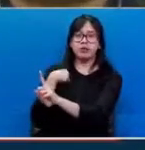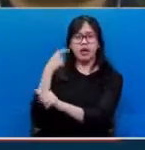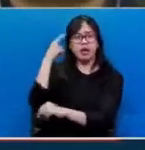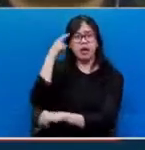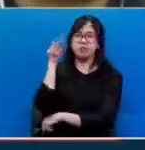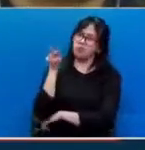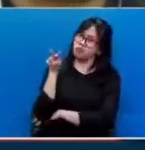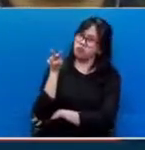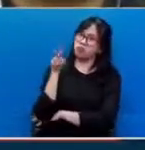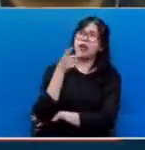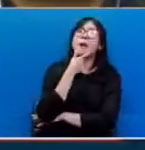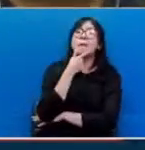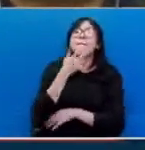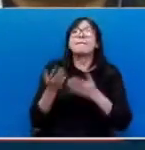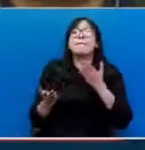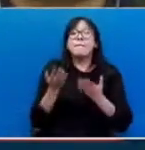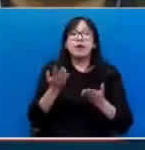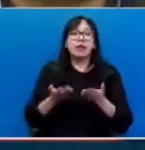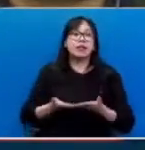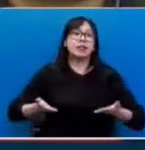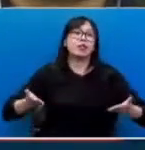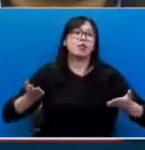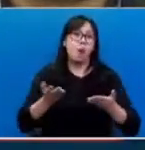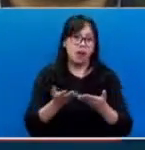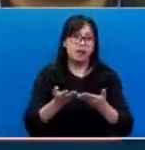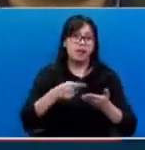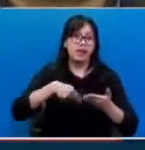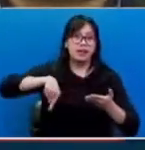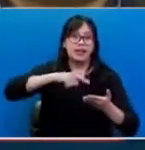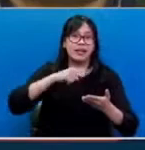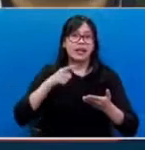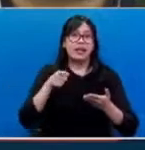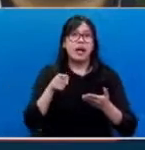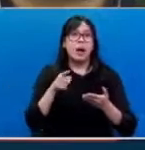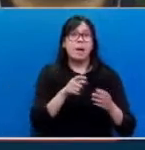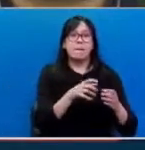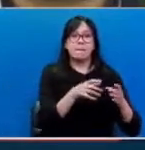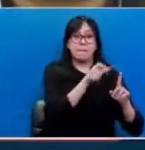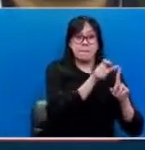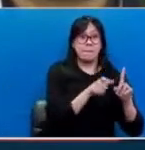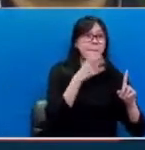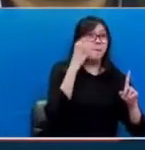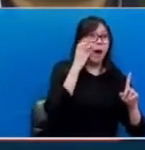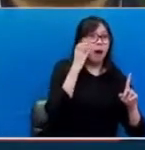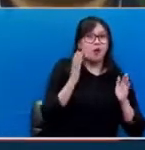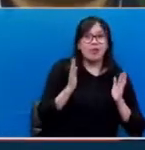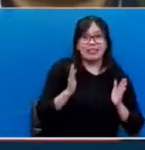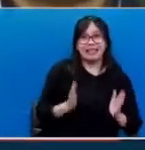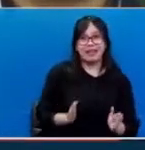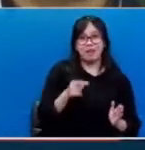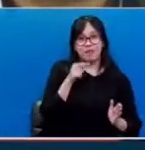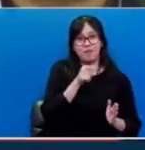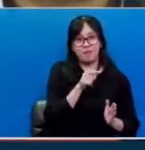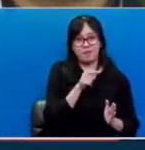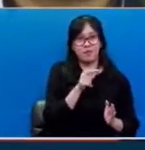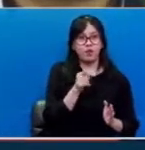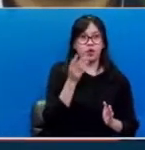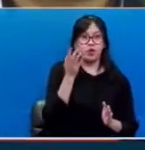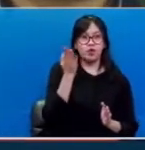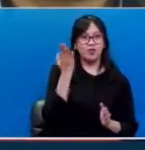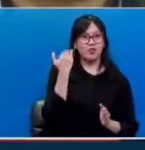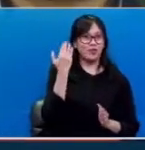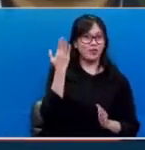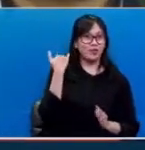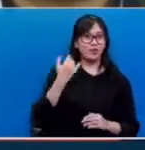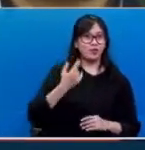sosiologis memang ee ada perubahan Eh Prabowo ya dari ee ee apa dari pencalonan